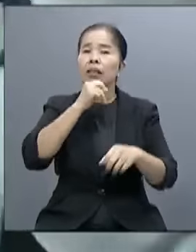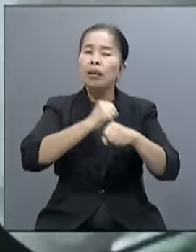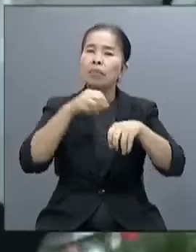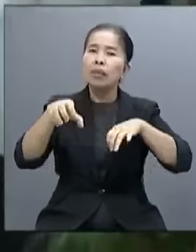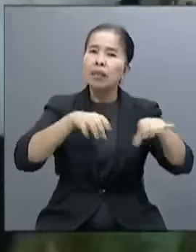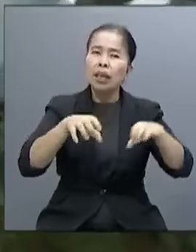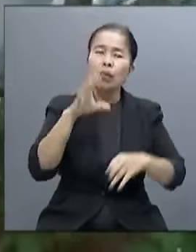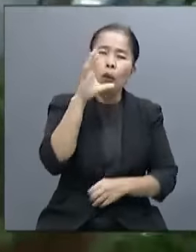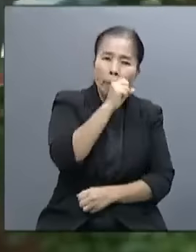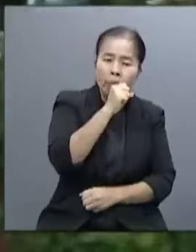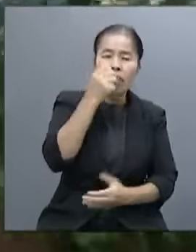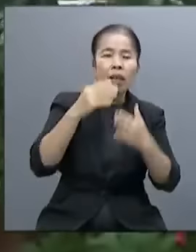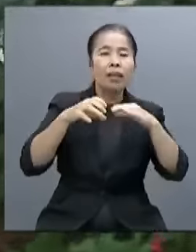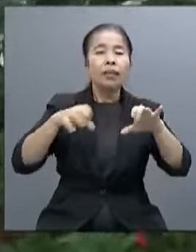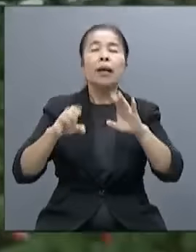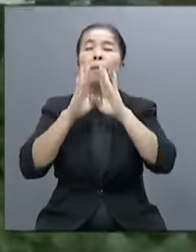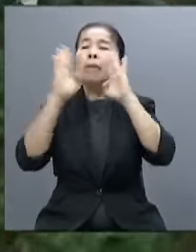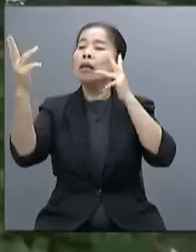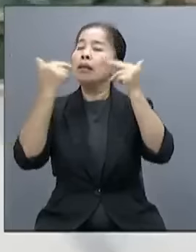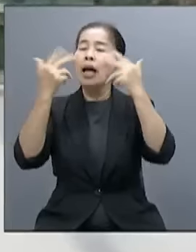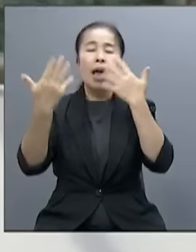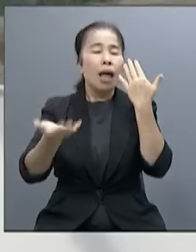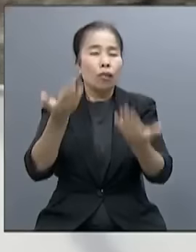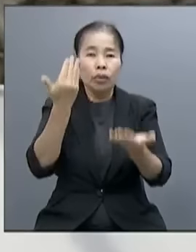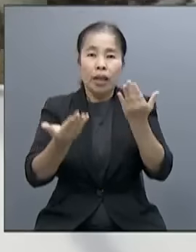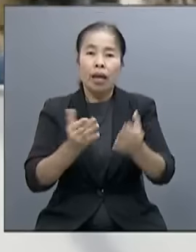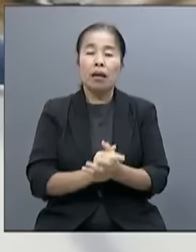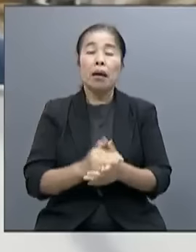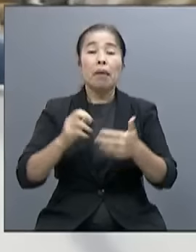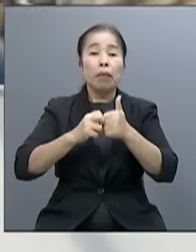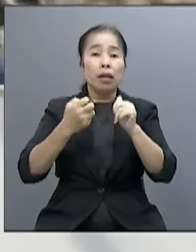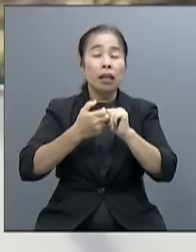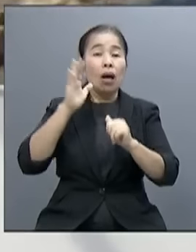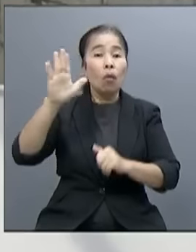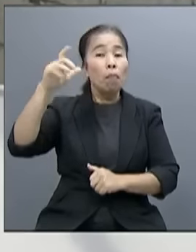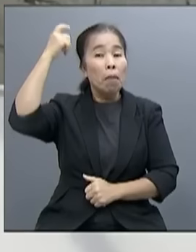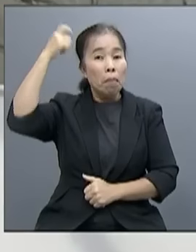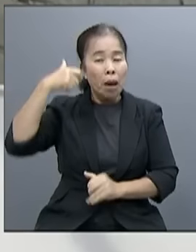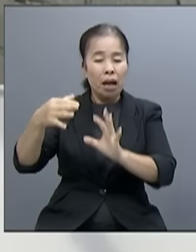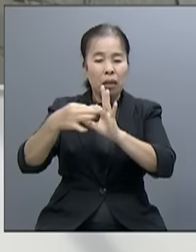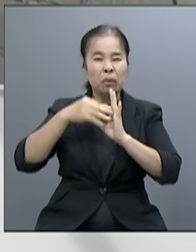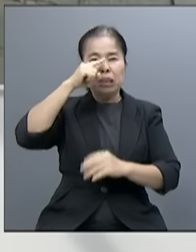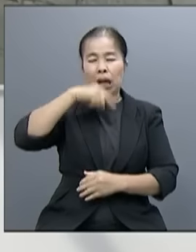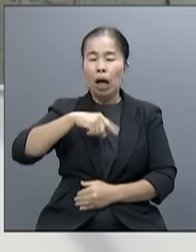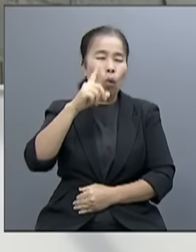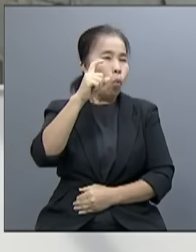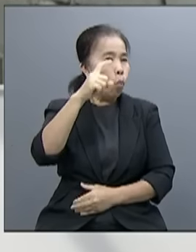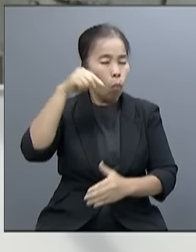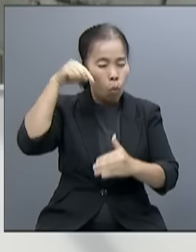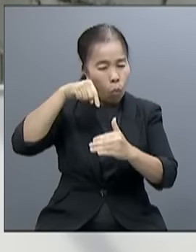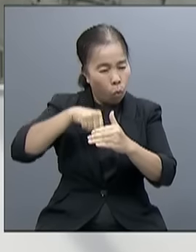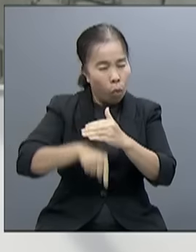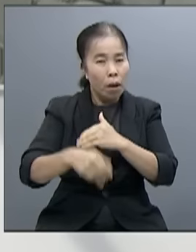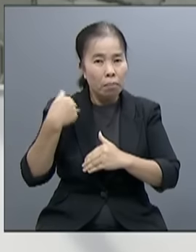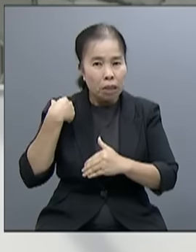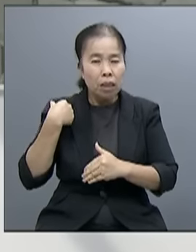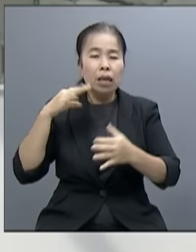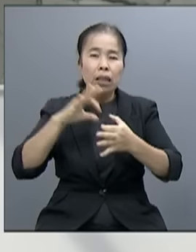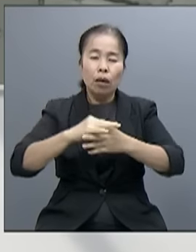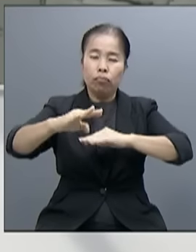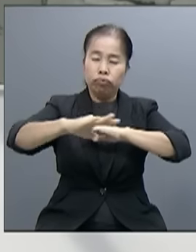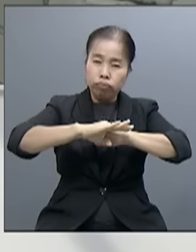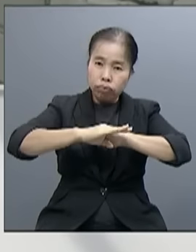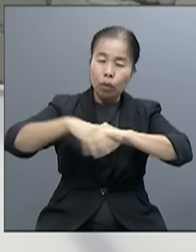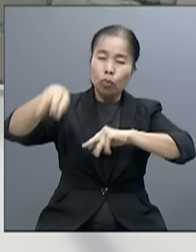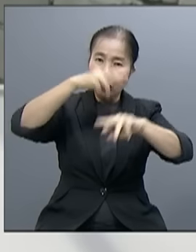ลับหรือว่าในทางเปิดเผยก็ตามค่ะคุณผู้ชมปัญหาเมียนมาสำหรับไทยแล้วซับซ้อนอย่างมากนะคะไม่ว่าจะเป็นเรื่องของความมั่นคงชายแดนความมั่นคง